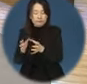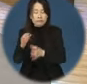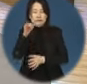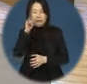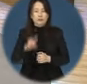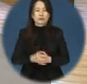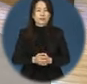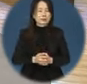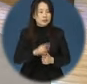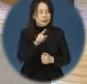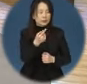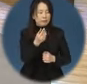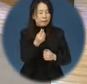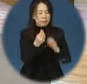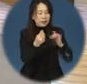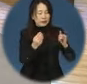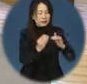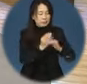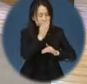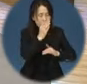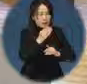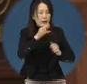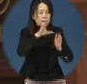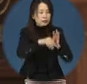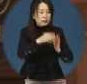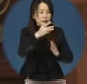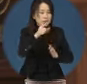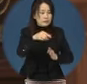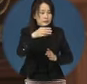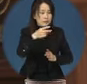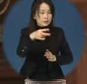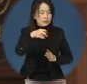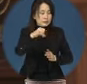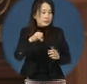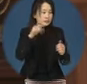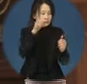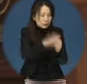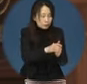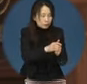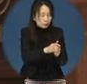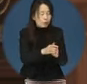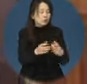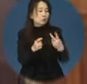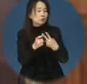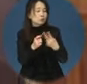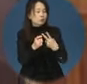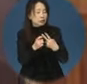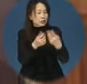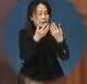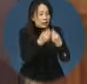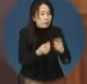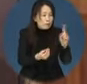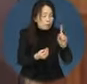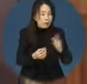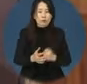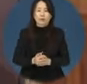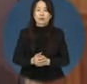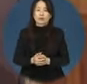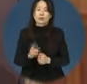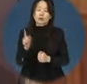100만 육박하는 경우도 1번 될 것이고 그랬습니다 또 예를 들면 어떤게 대상이 될까 힘대로 어느 시기에 따라서는